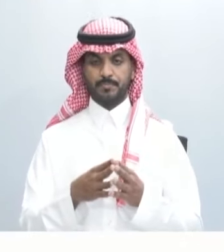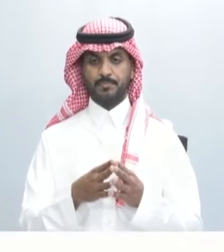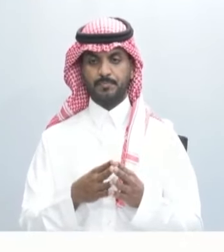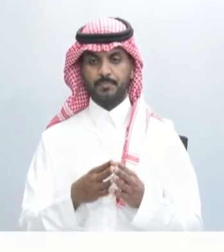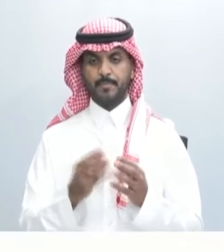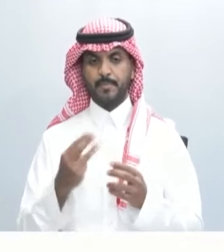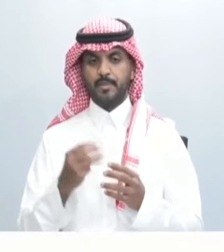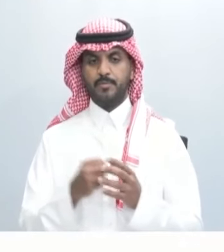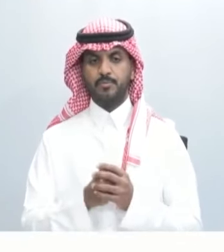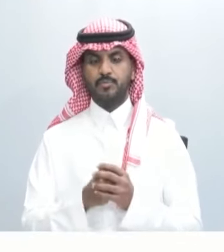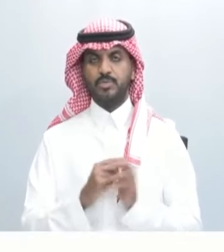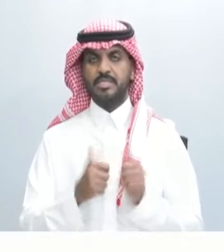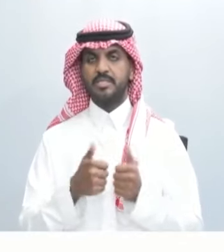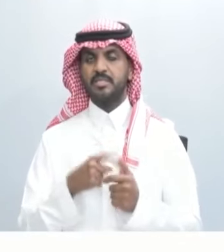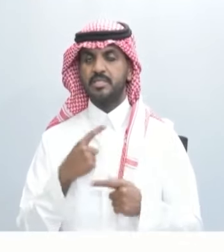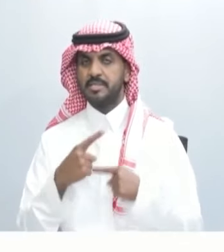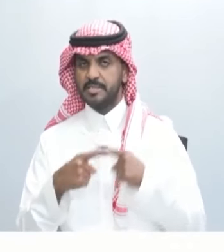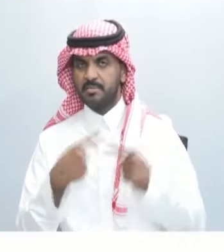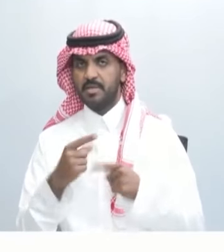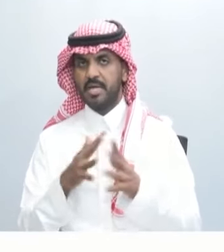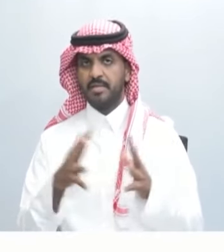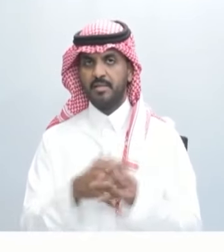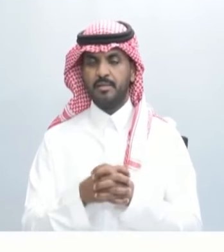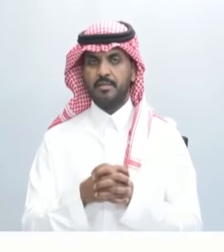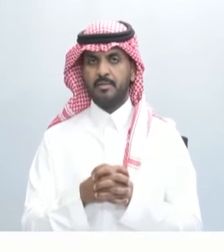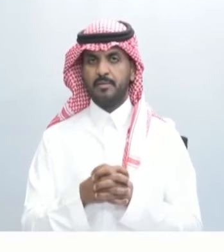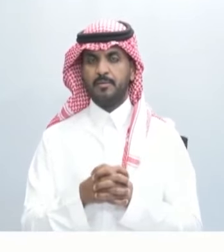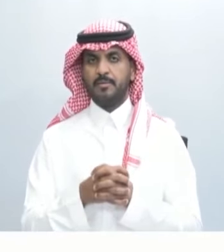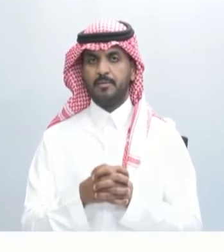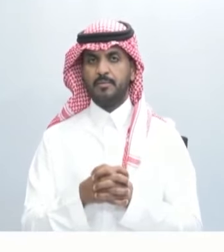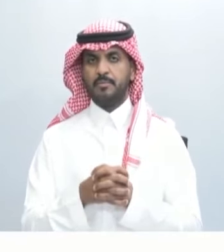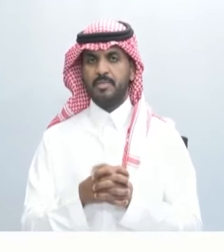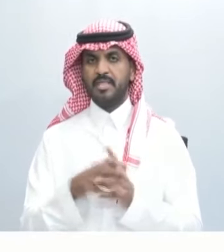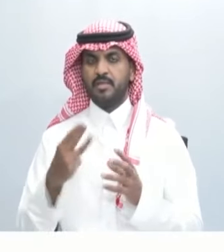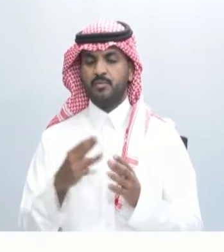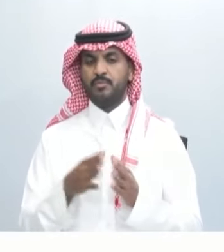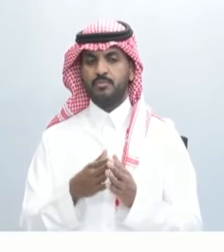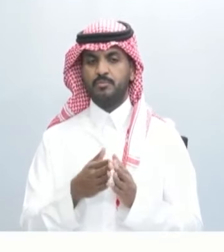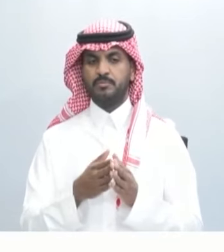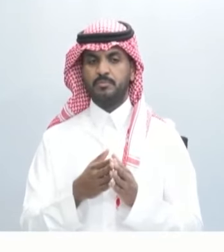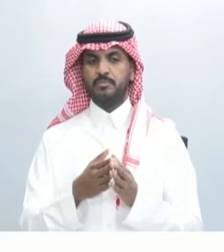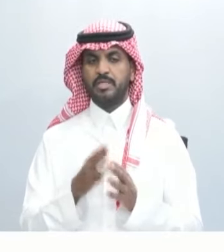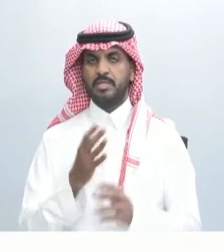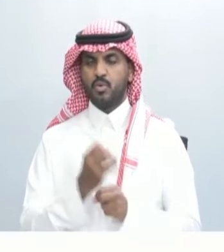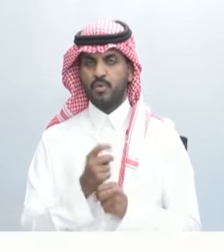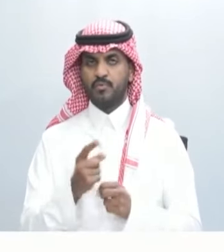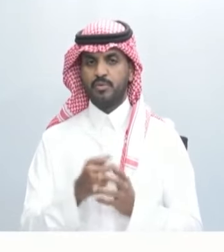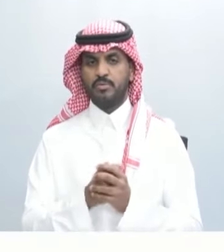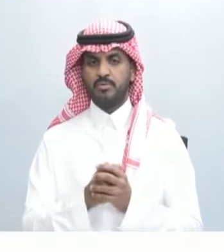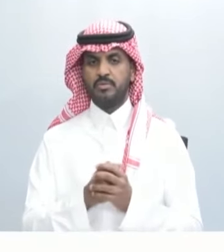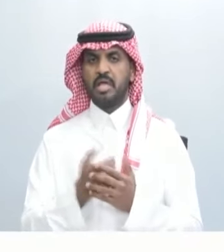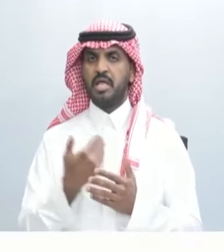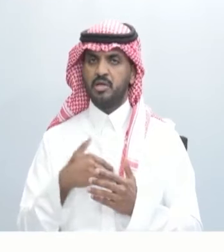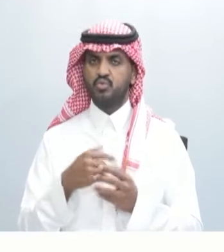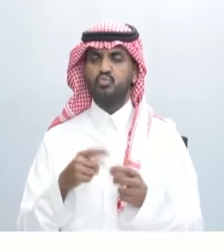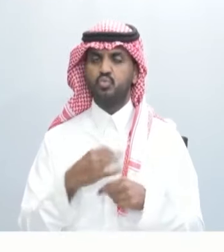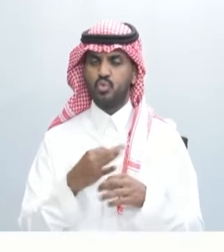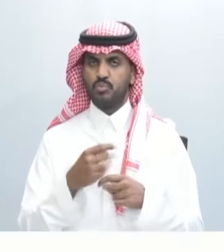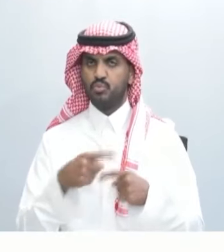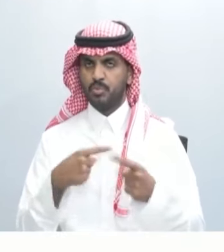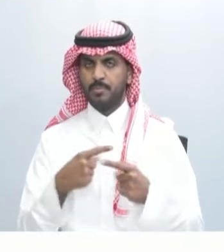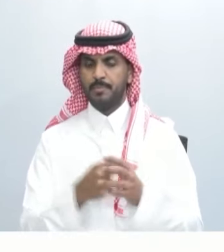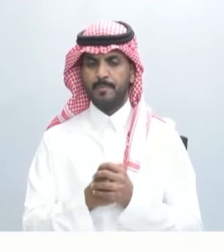ثلاثون ونستطيع ان نستمر اكثر من الثلاثون ولكن سنتوقف هنا ونحتاجنا اكملنا ابنائي